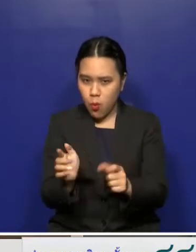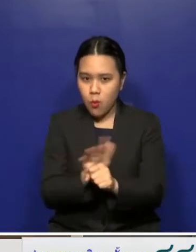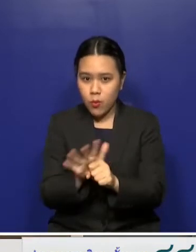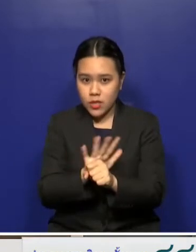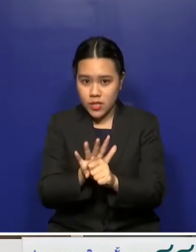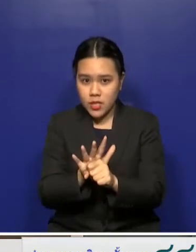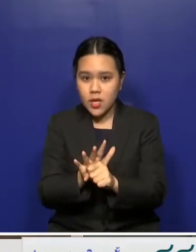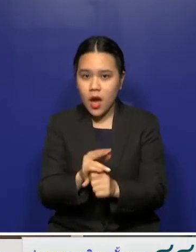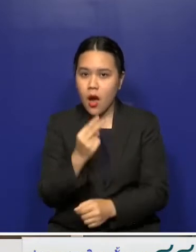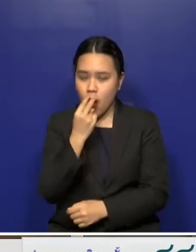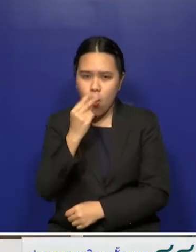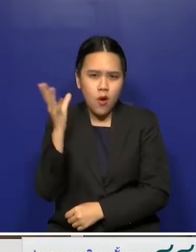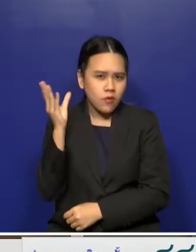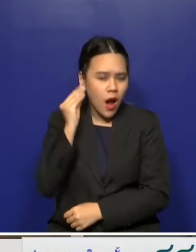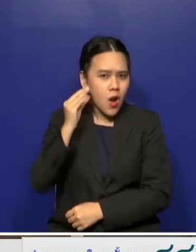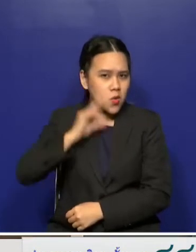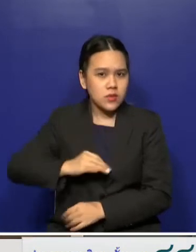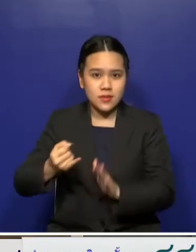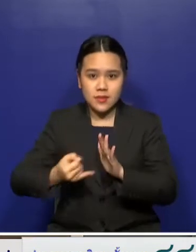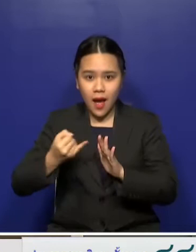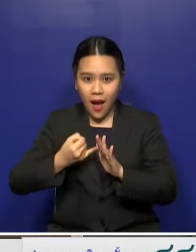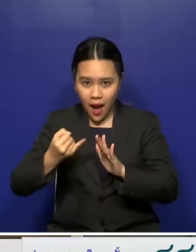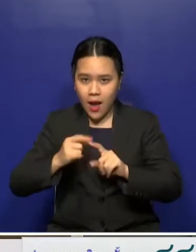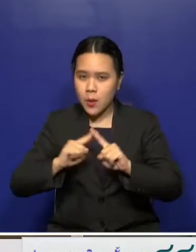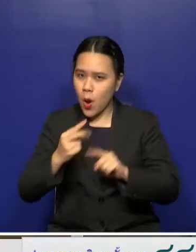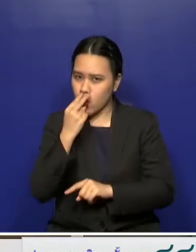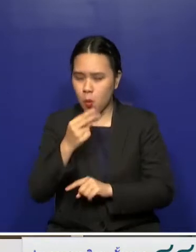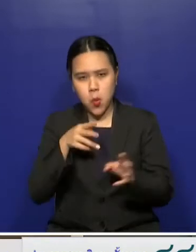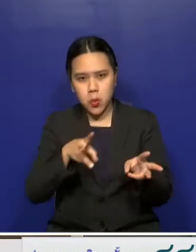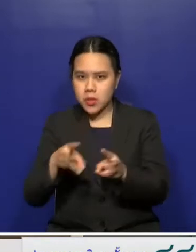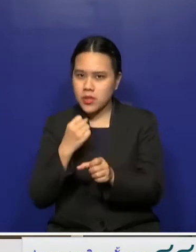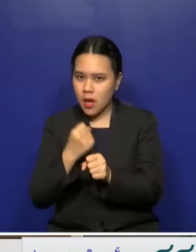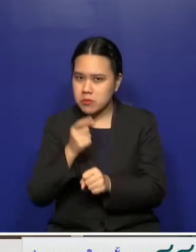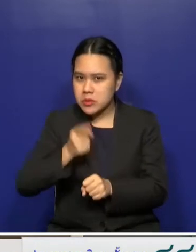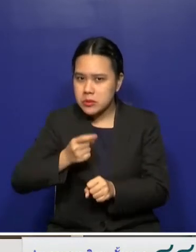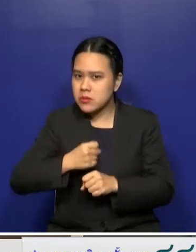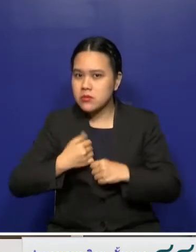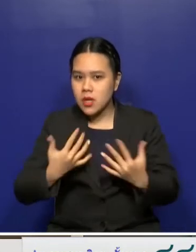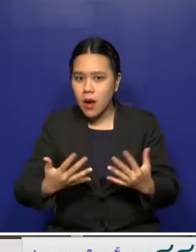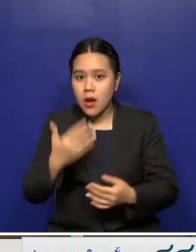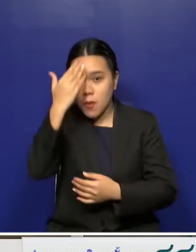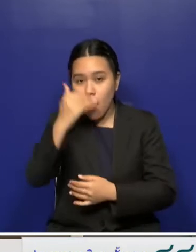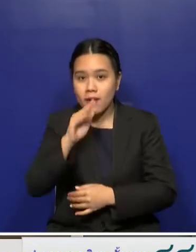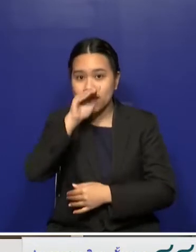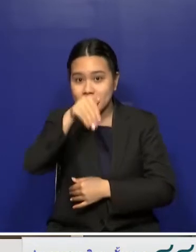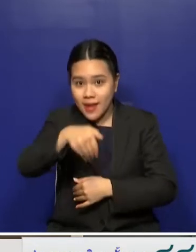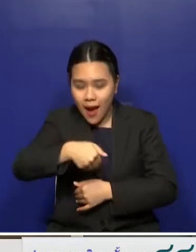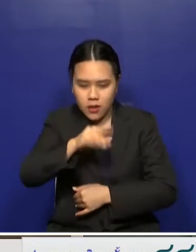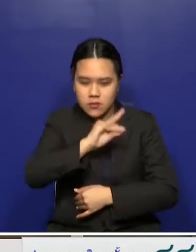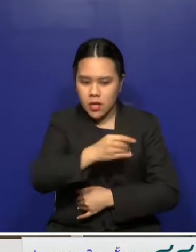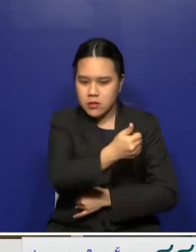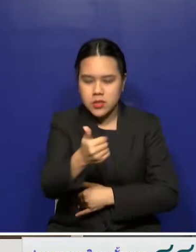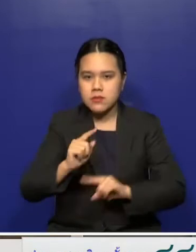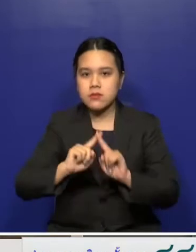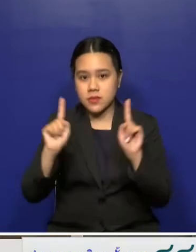ำยังไงการควบคุมปริมาณช้างเพราะว่ามันไม่เหมือนสัตว์ชนิดอื่นในเขตรักษาพันธุ์สัตว์ป่าเองช้างเป็นสัตว์ที่ถ้า